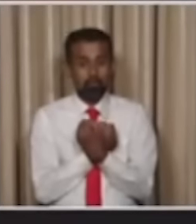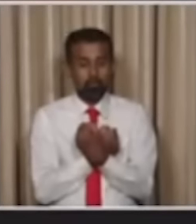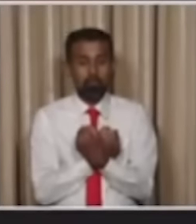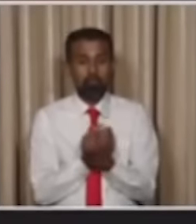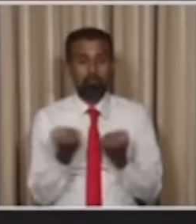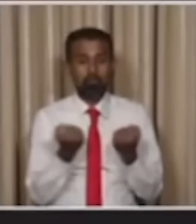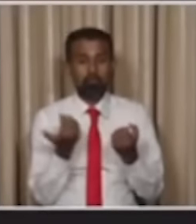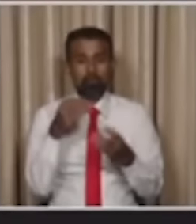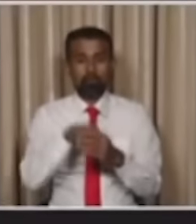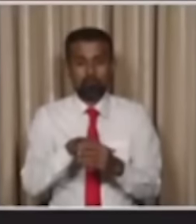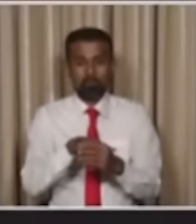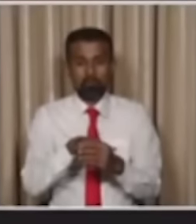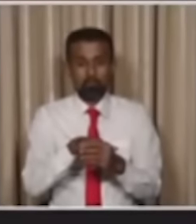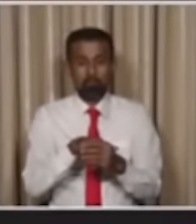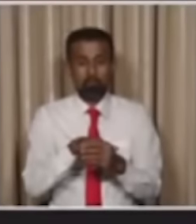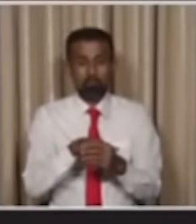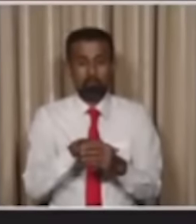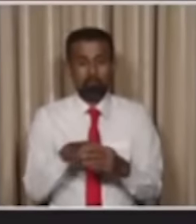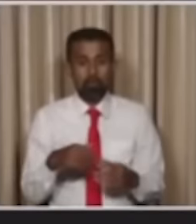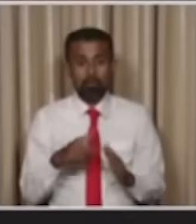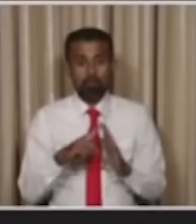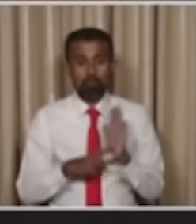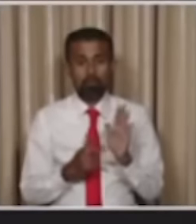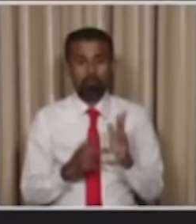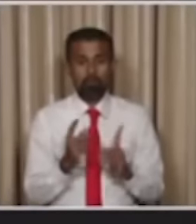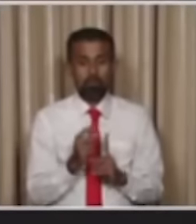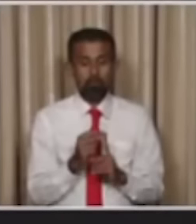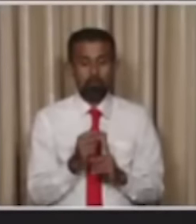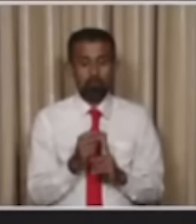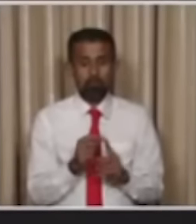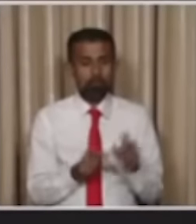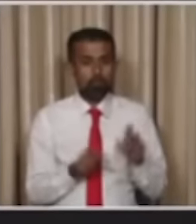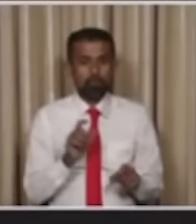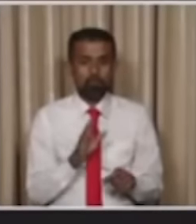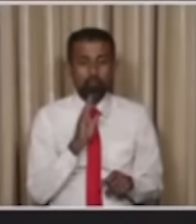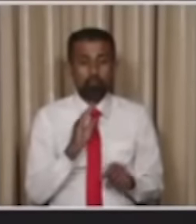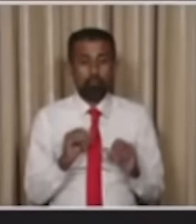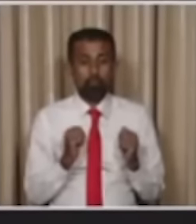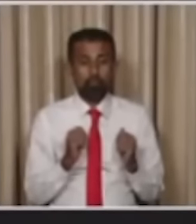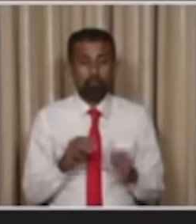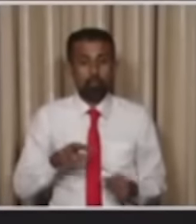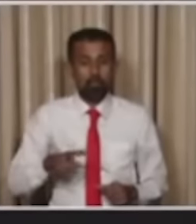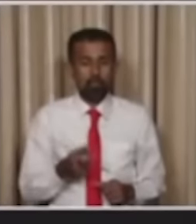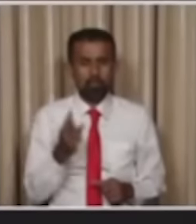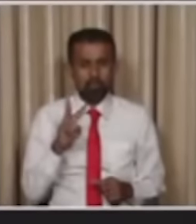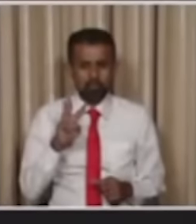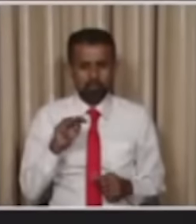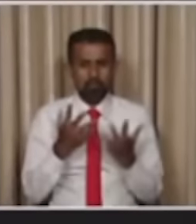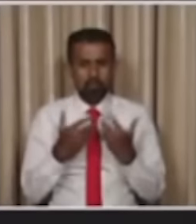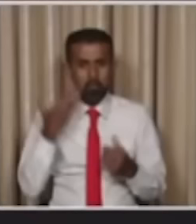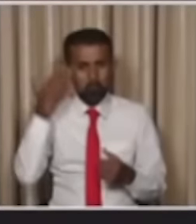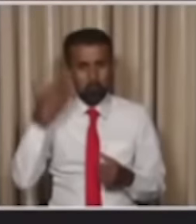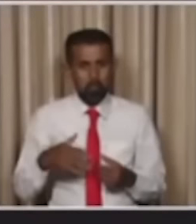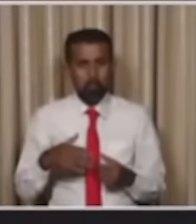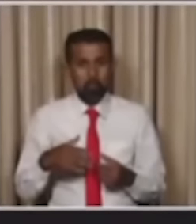නැගියේ. හැබැයි එහෙම වෙලත් අපි ජේවීපීට මේ මිනිස්සු අහිංසක ජීවිත 230 ගානක් මරා